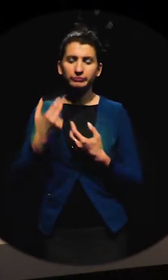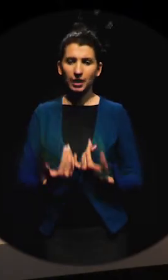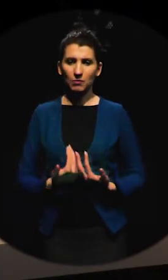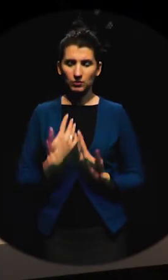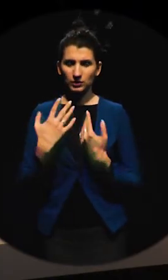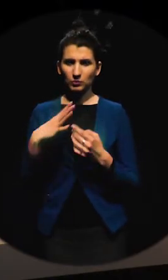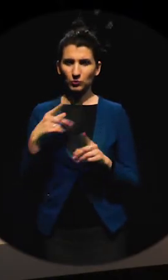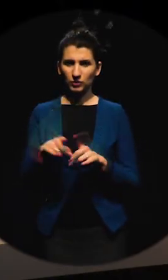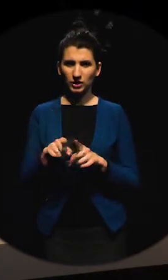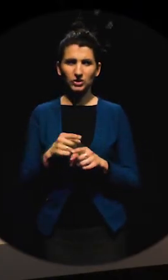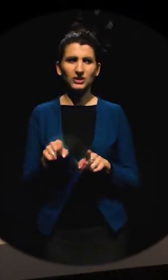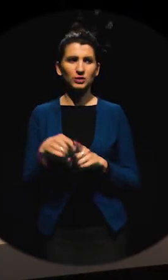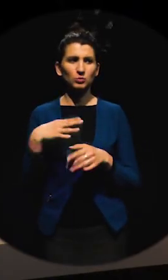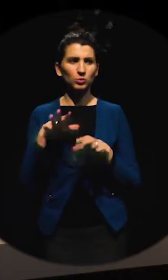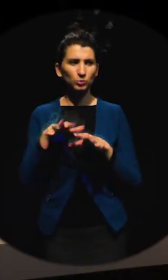I dużo